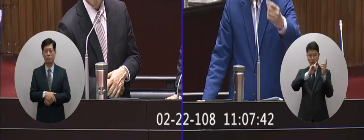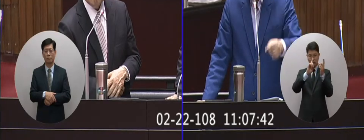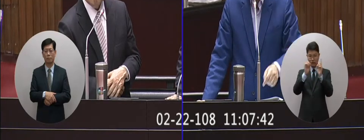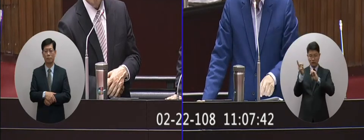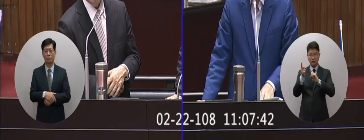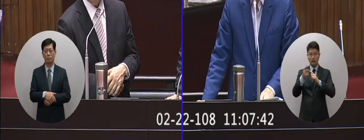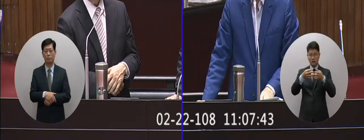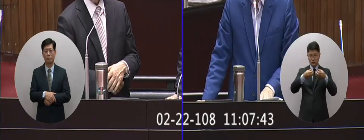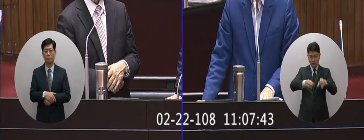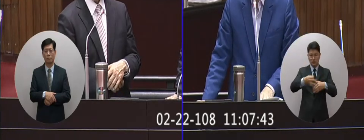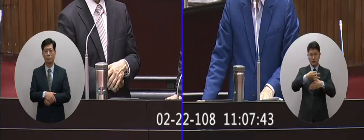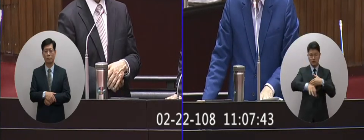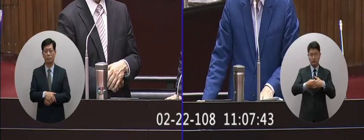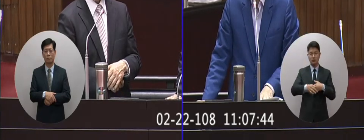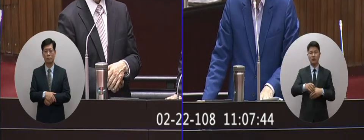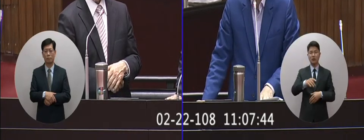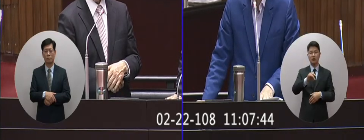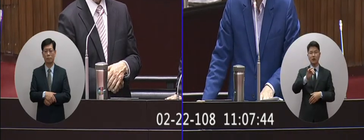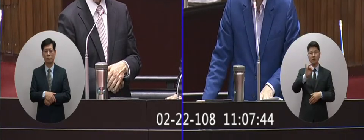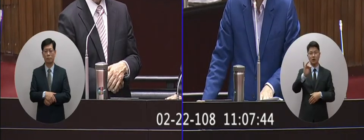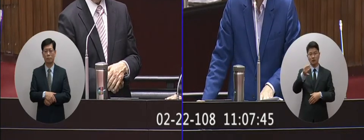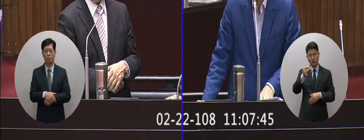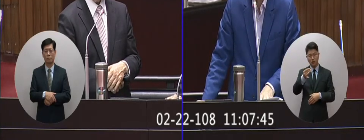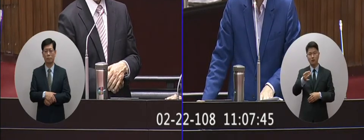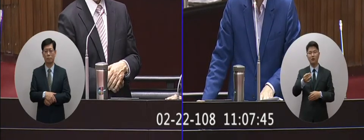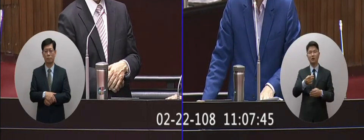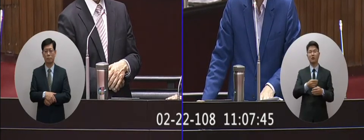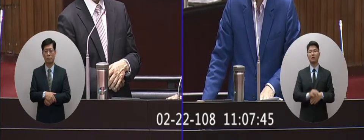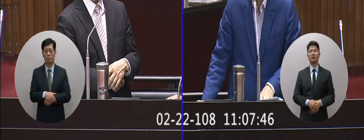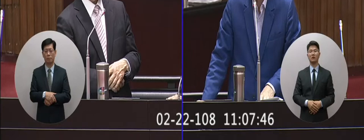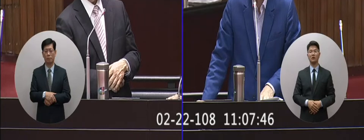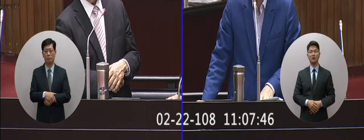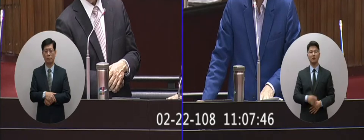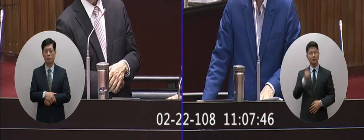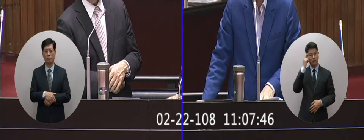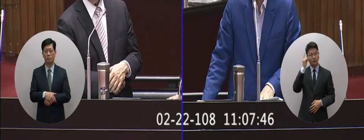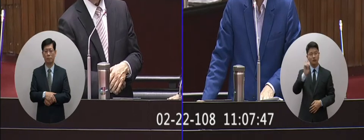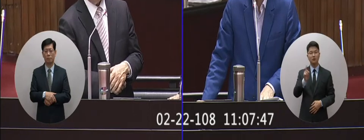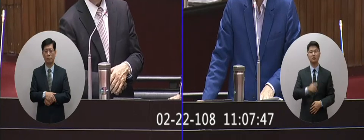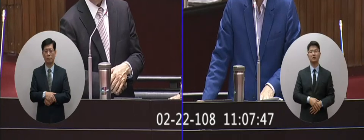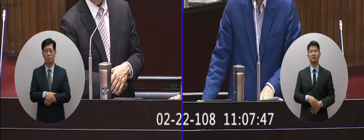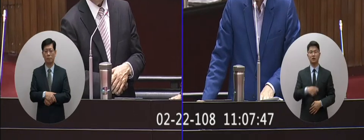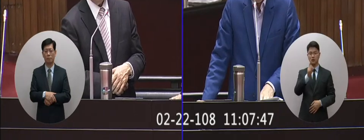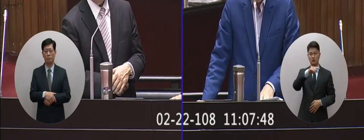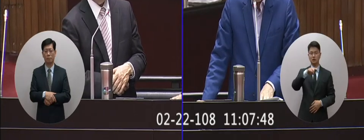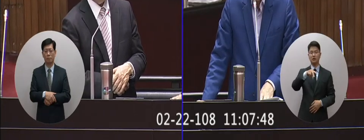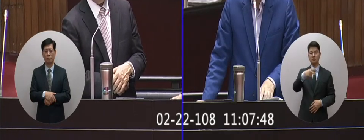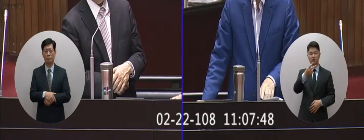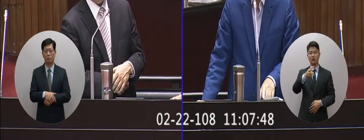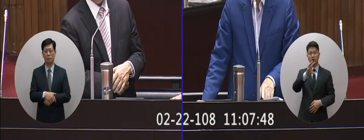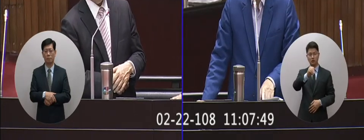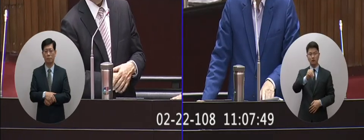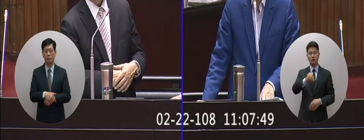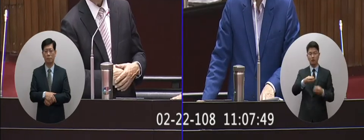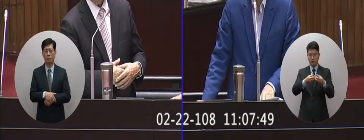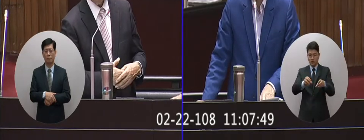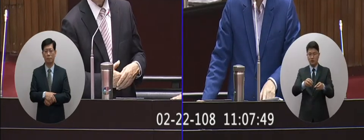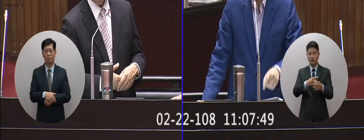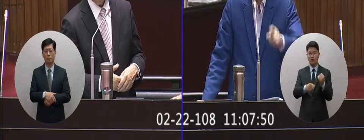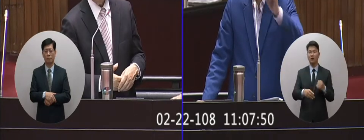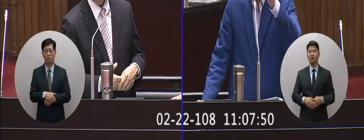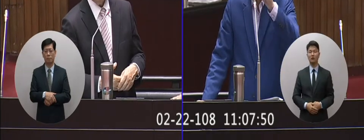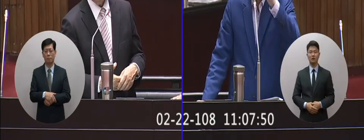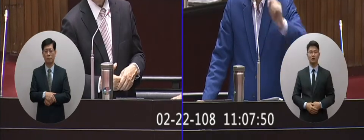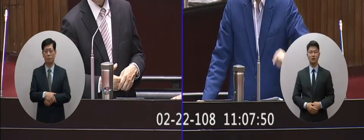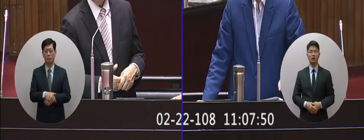100万颗。就是缺6,000箱，就是1200万颗，啊，120万颗。如果说是缺